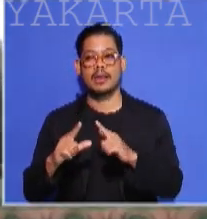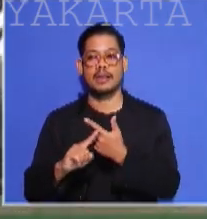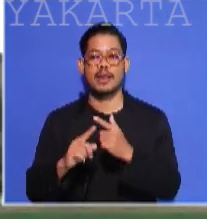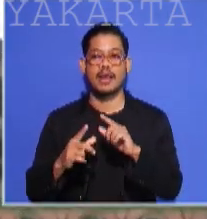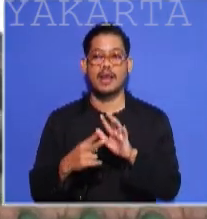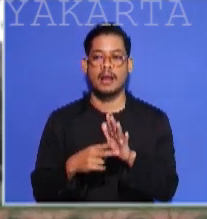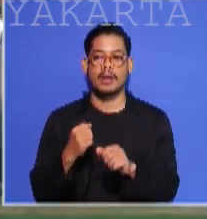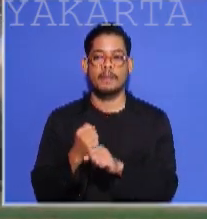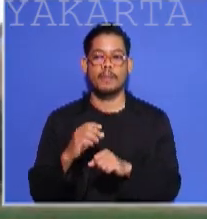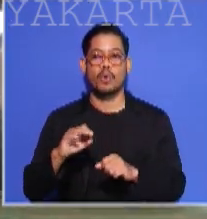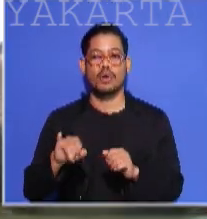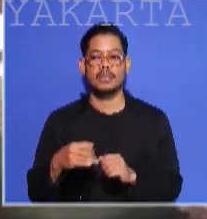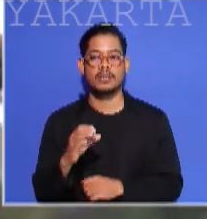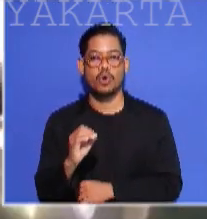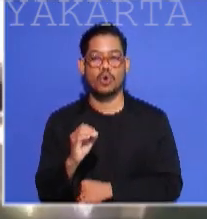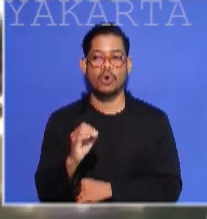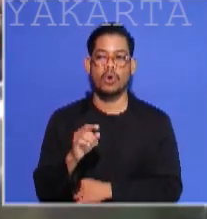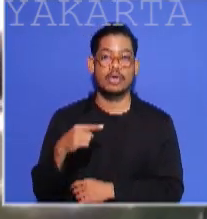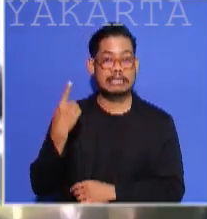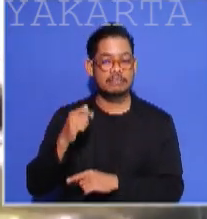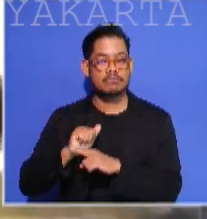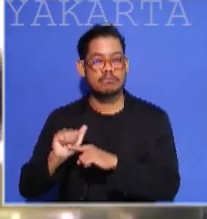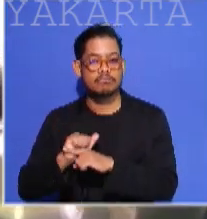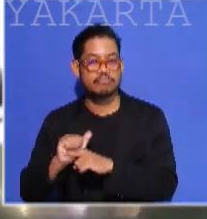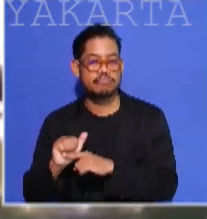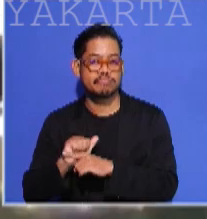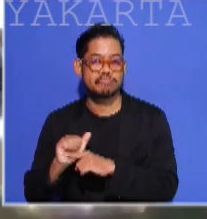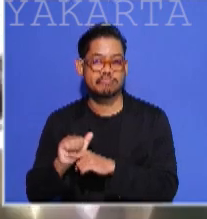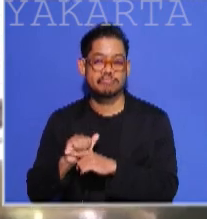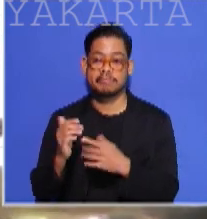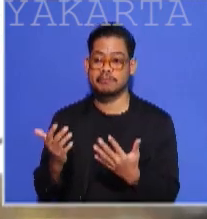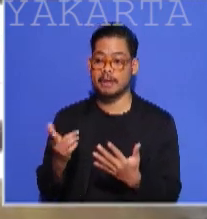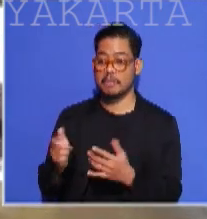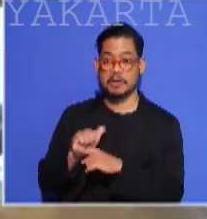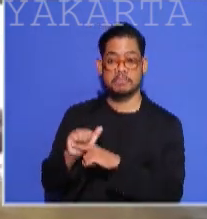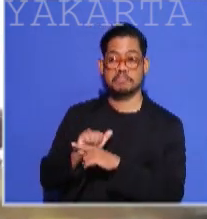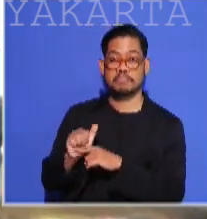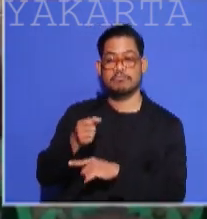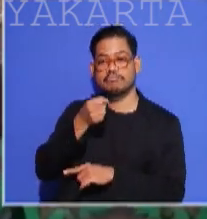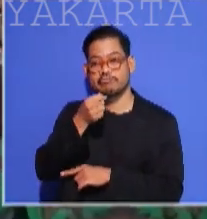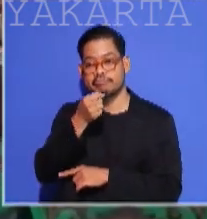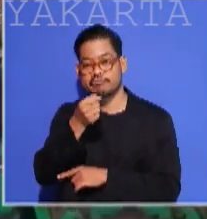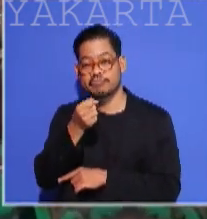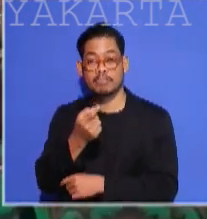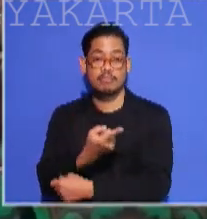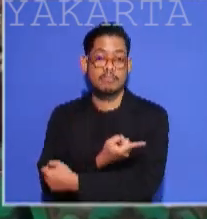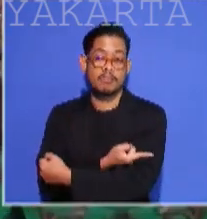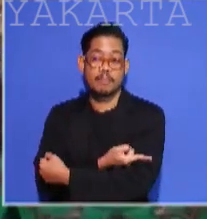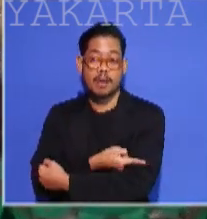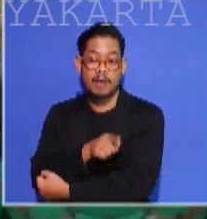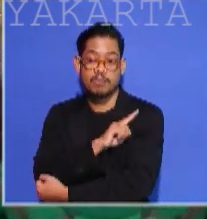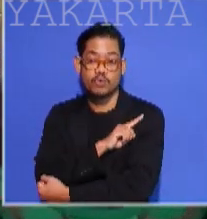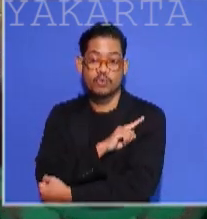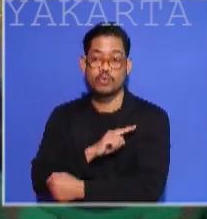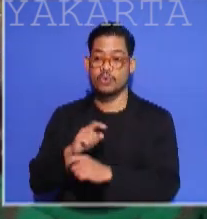bersama teman lainnya. Untuk mengasah kemampuan dan teknik vokal, gadis yang masih duduk di bangku SMP ini juga kerap